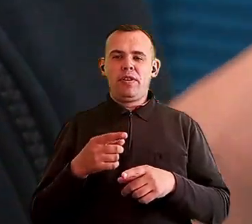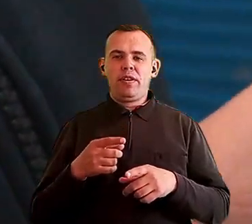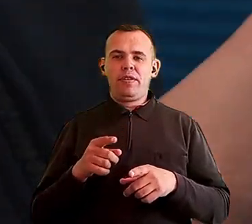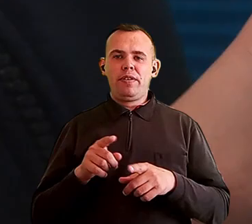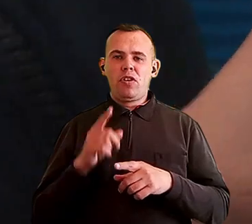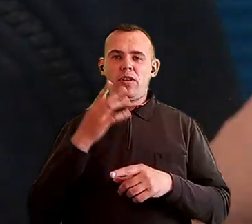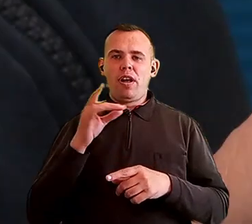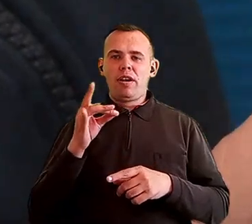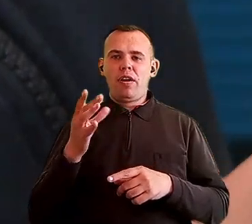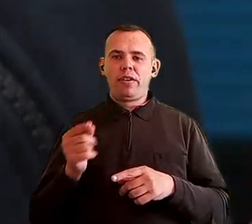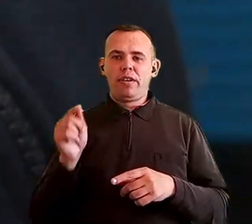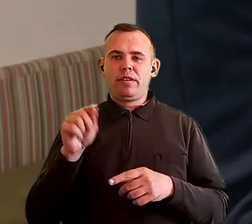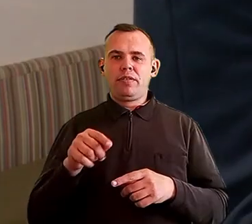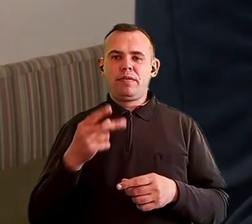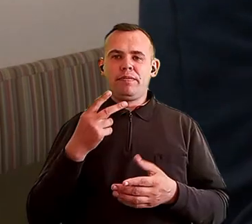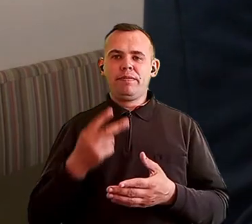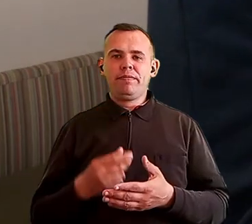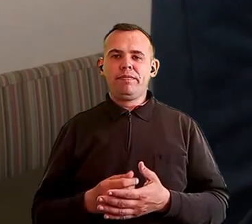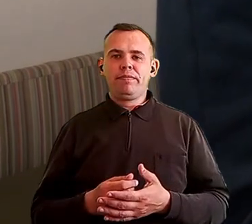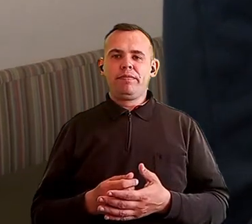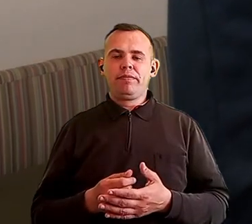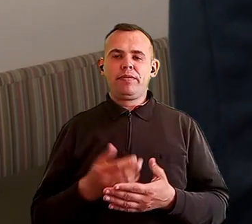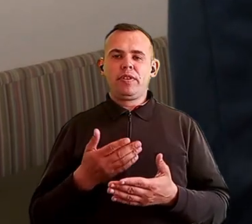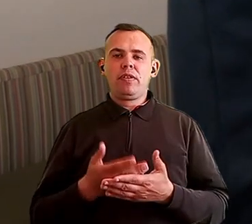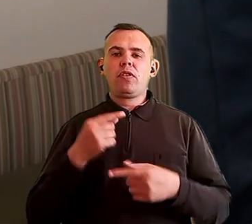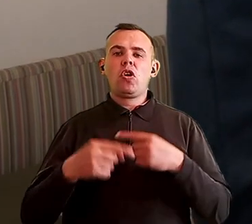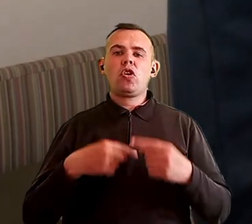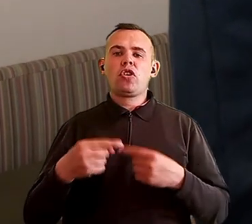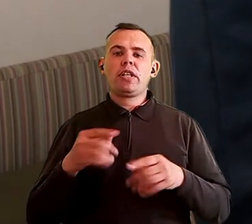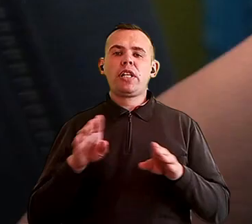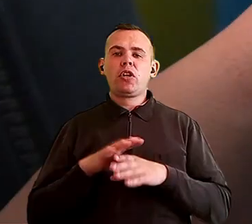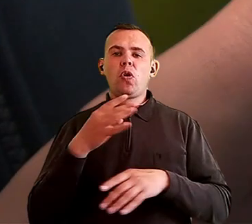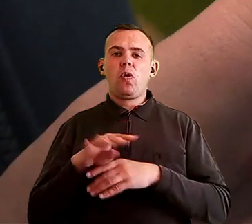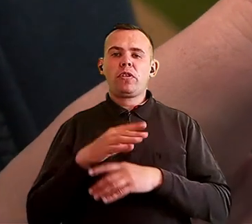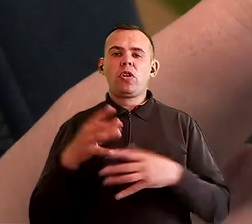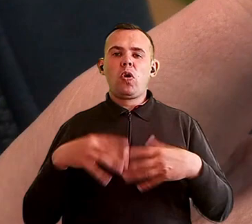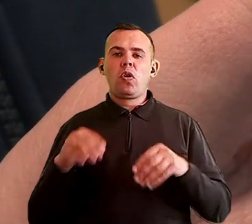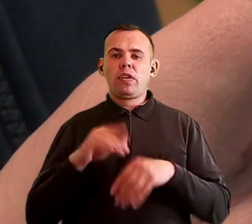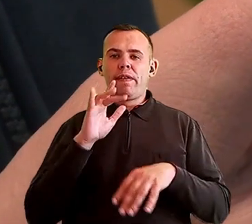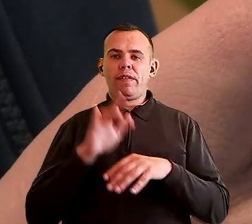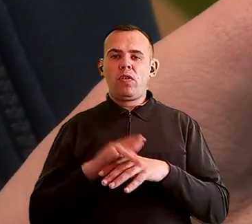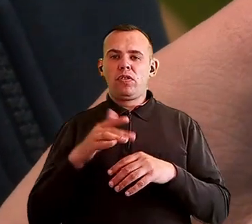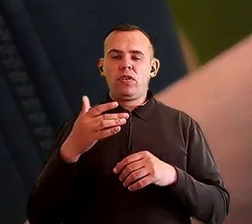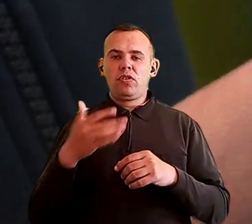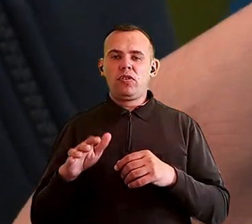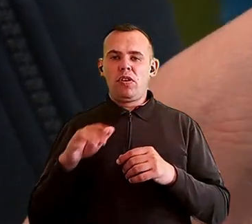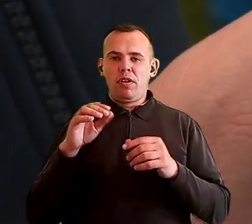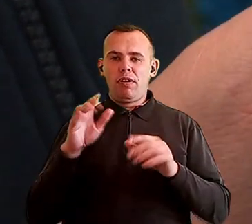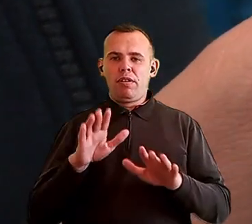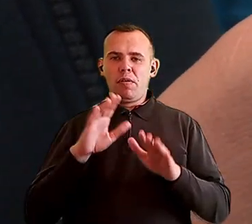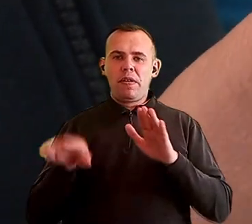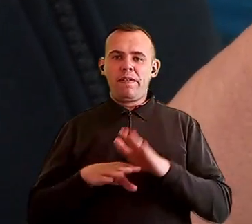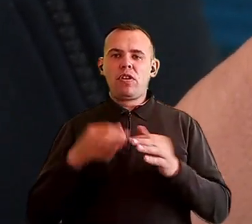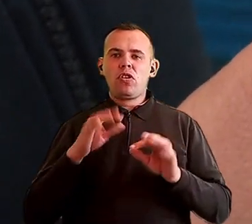протягом 6 хвилин, то есть не были обстрелы там. Через такі обстріли родина практично весь час жила у підвалі, розповідає жителька Чернігова